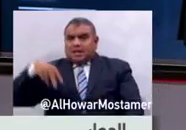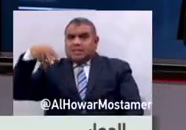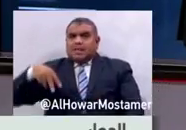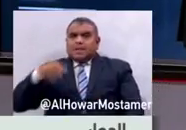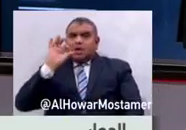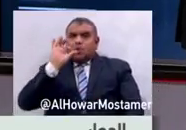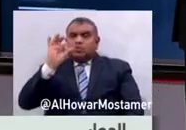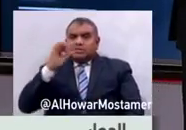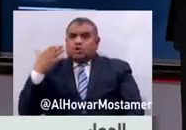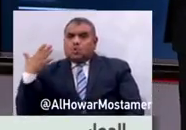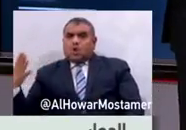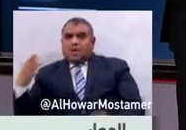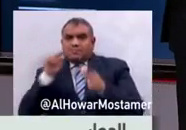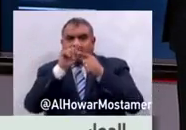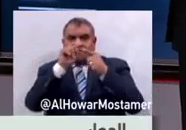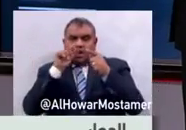جدا، الرقم